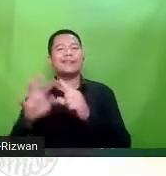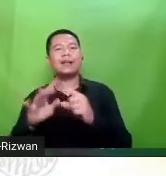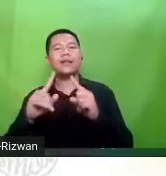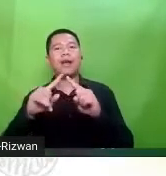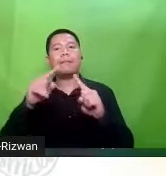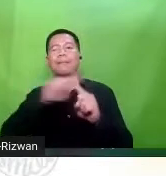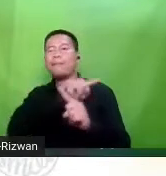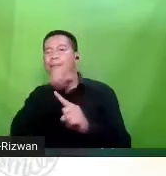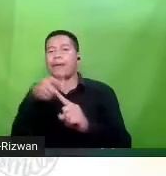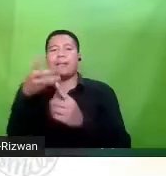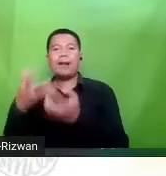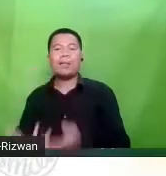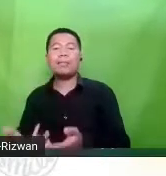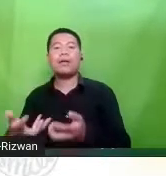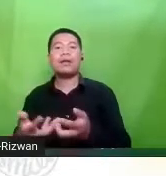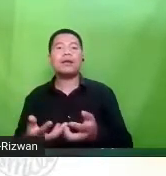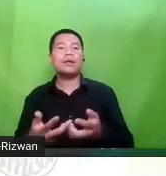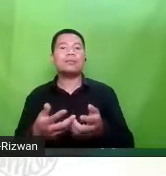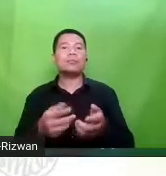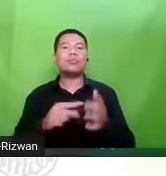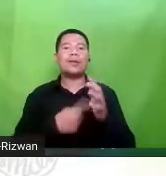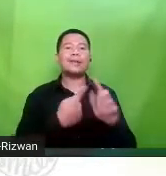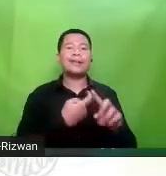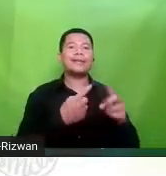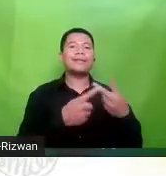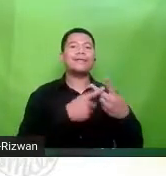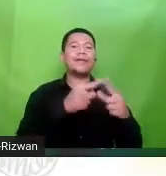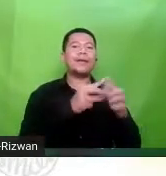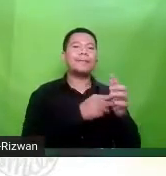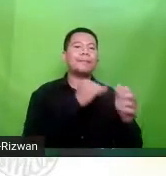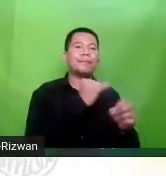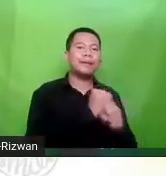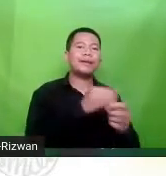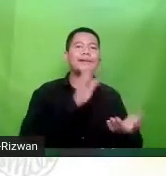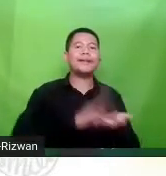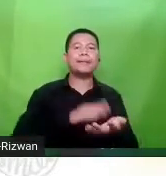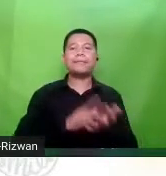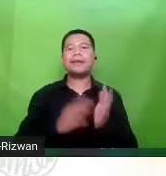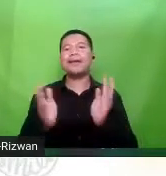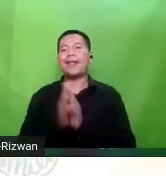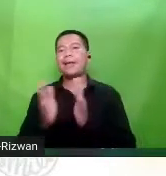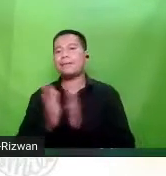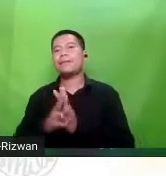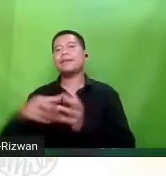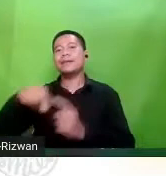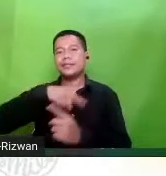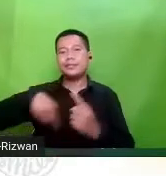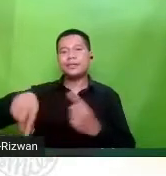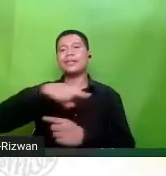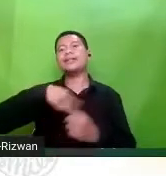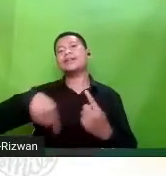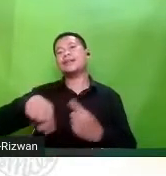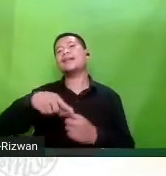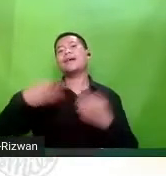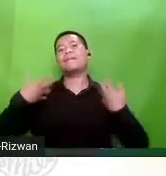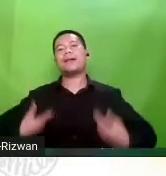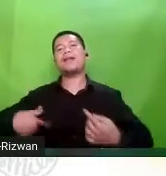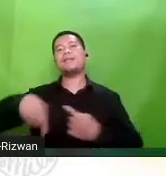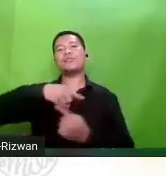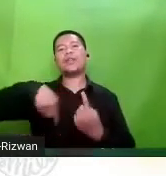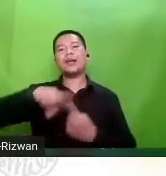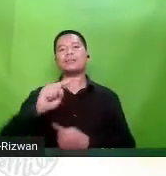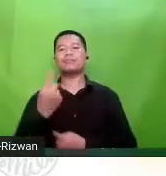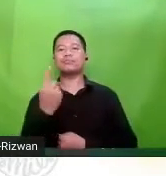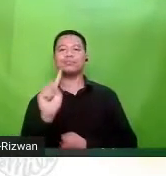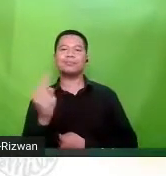dari flapping, kemudian adanya tapping, clapping, atau kemudian spinning ya, memutar-mutarkan badannya, atau